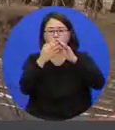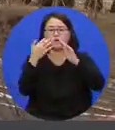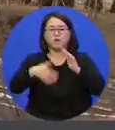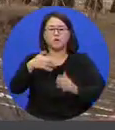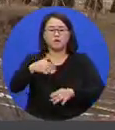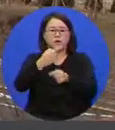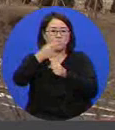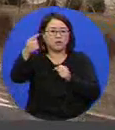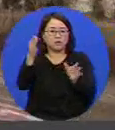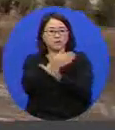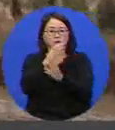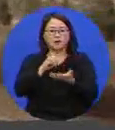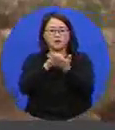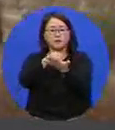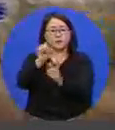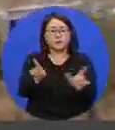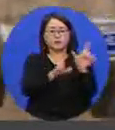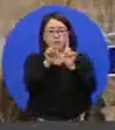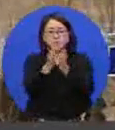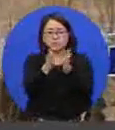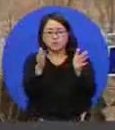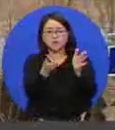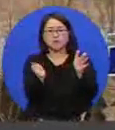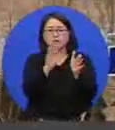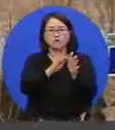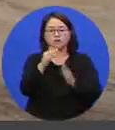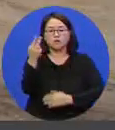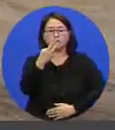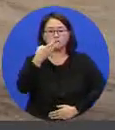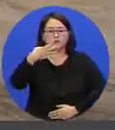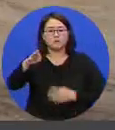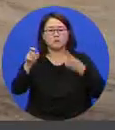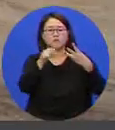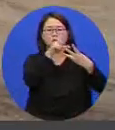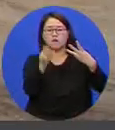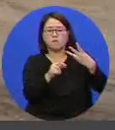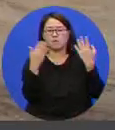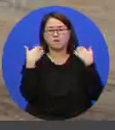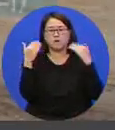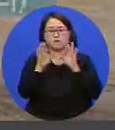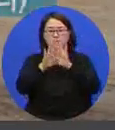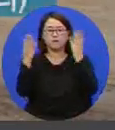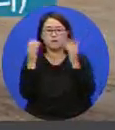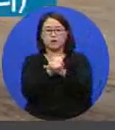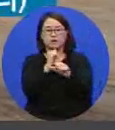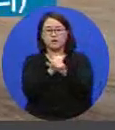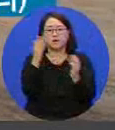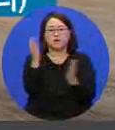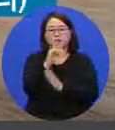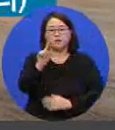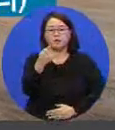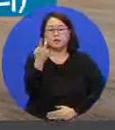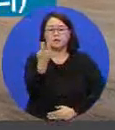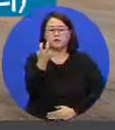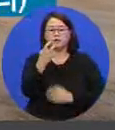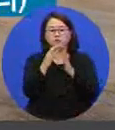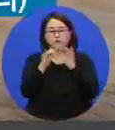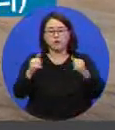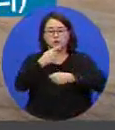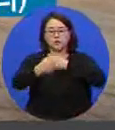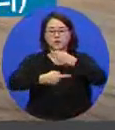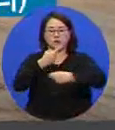시작되는데 양현초는 2019년 3월에 문을 엽니다. 만성지구 아파트 학생 120명은 1년